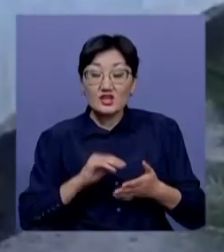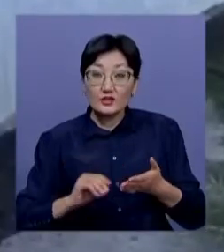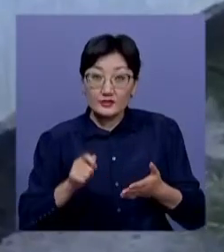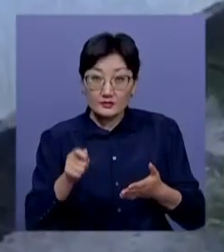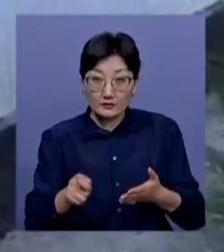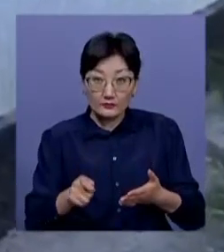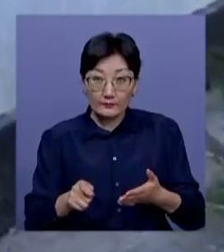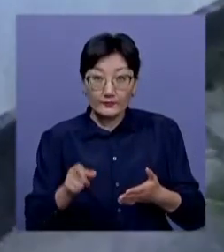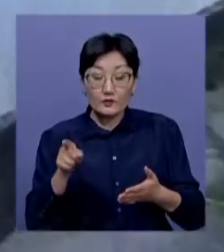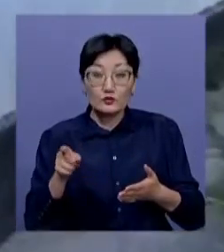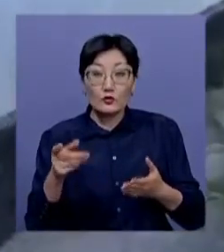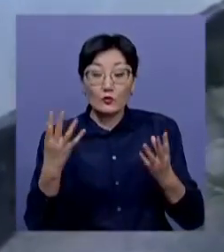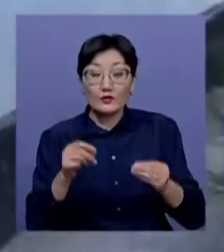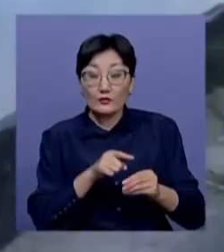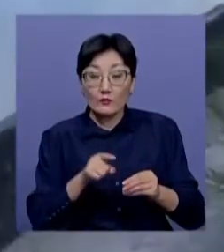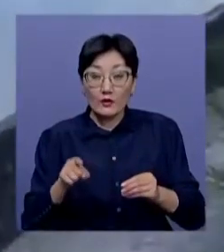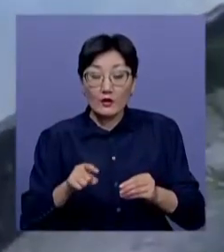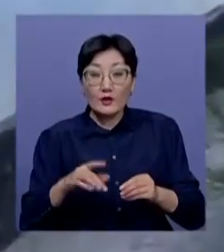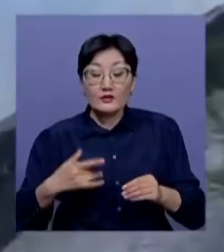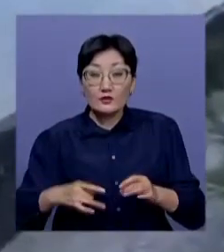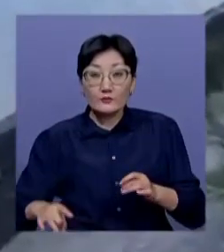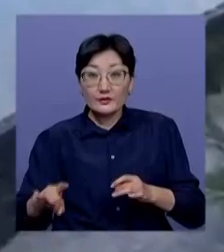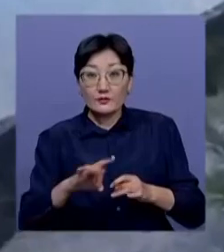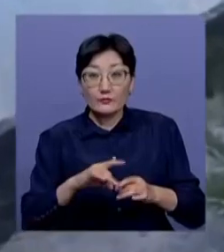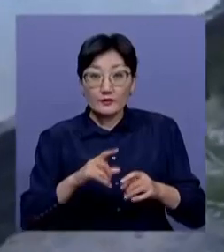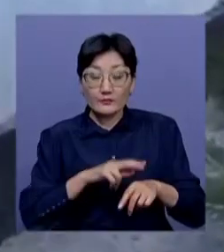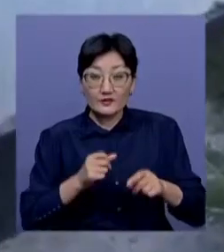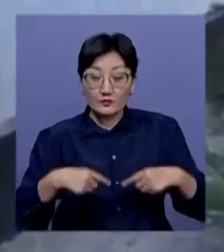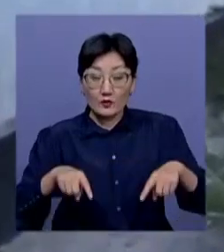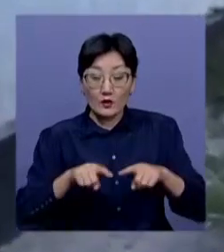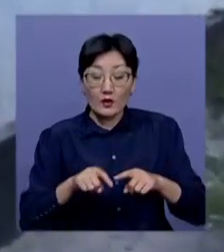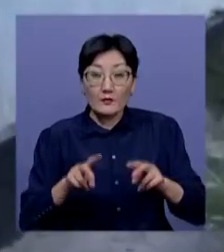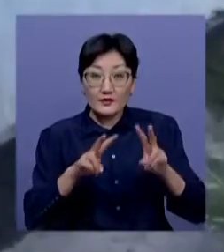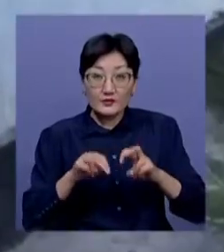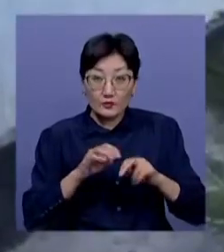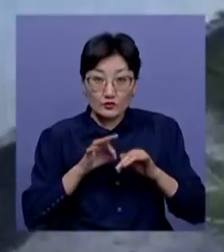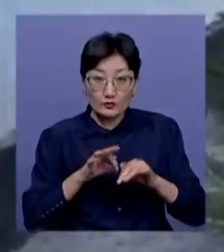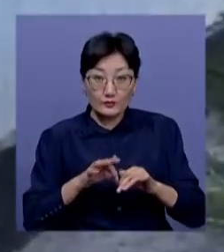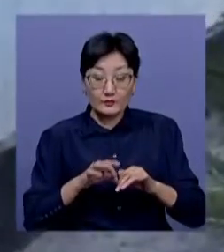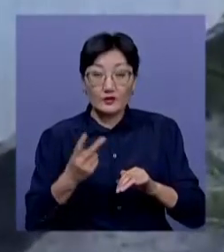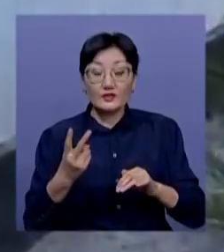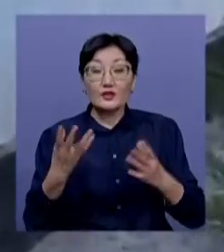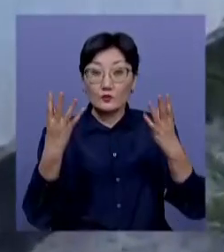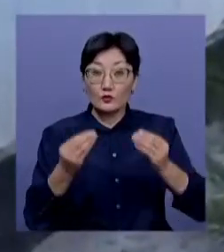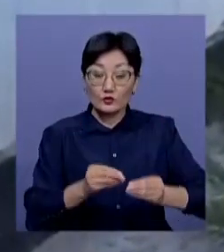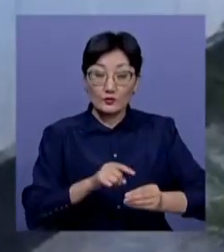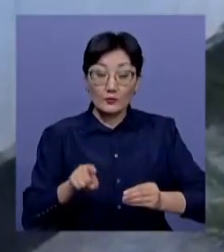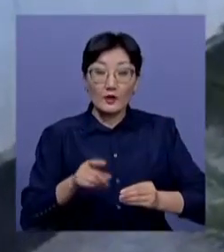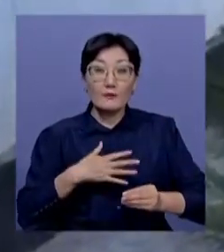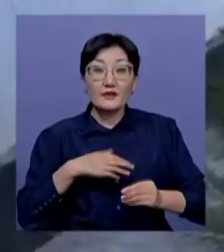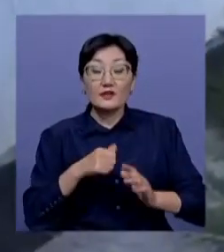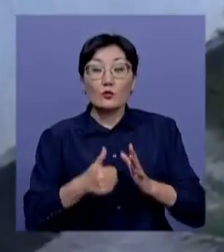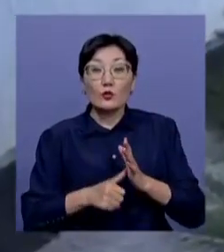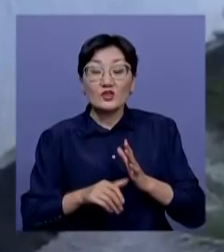Содан бастап Жамбыл ауданының полиция бөлімшелері күн түн демей іздеу шараларына қатысып, екі күнде мен 16